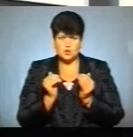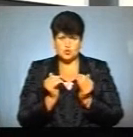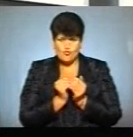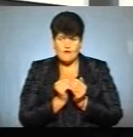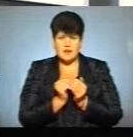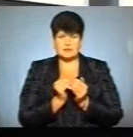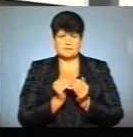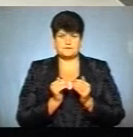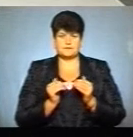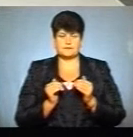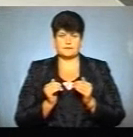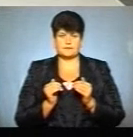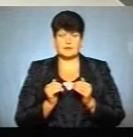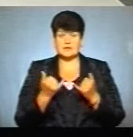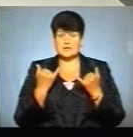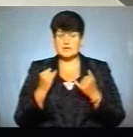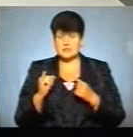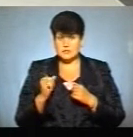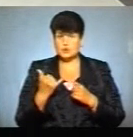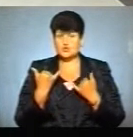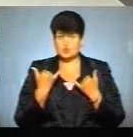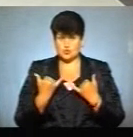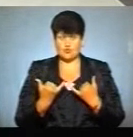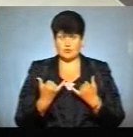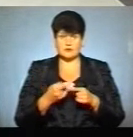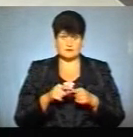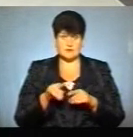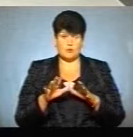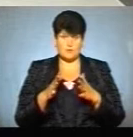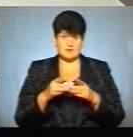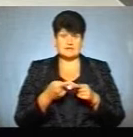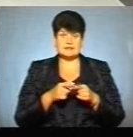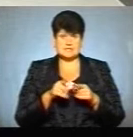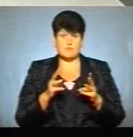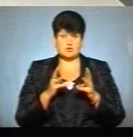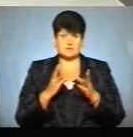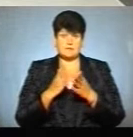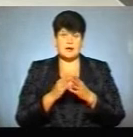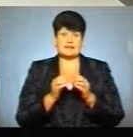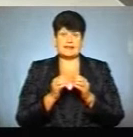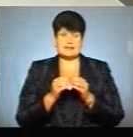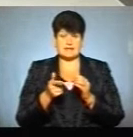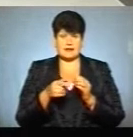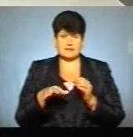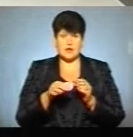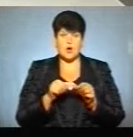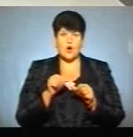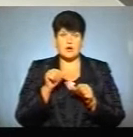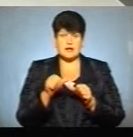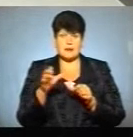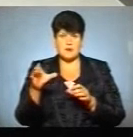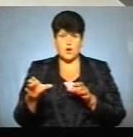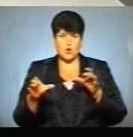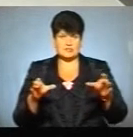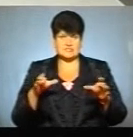збили, пожежу локалізували. І сьогодні, в даний момент, ця пожежа має площу 10 гектарів окремими осередками. Тобто але